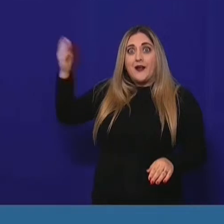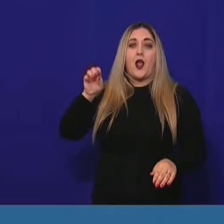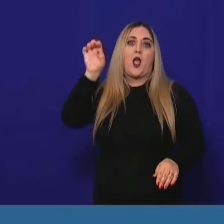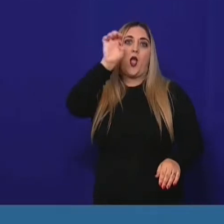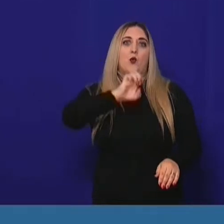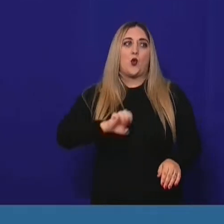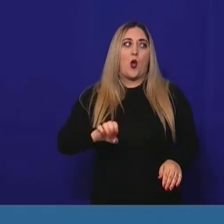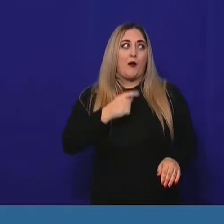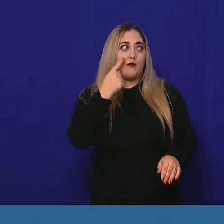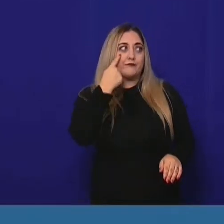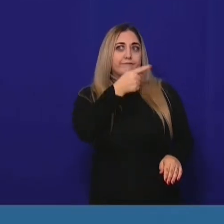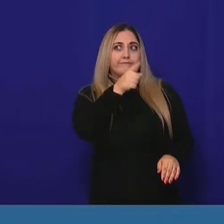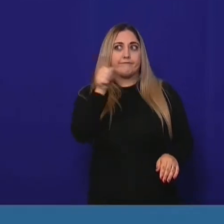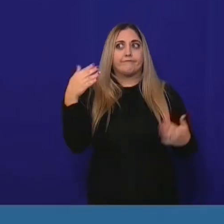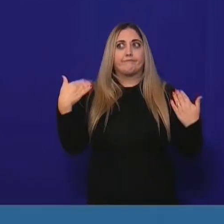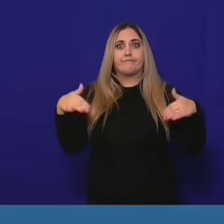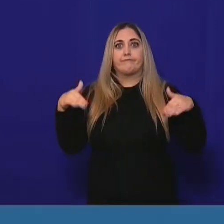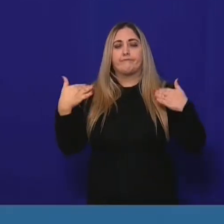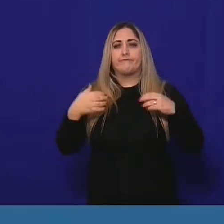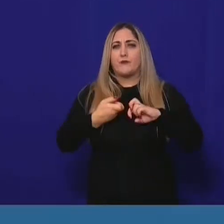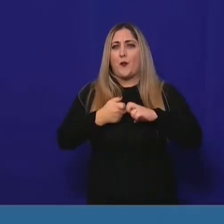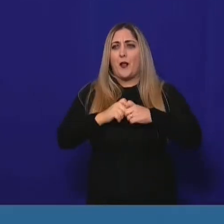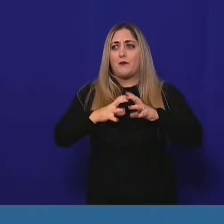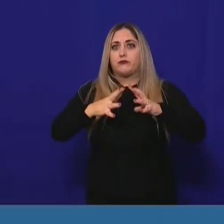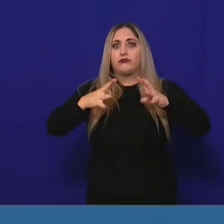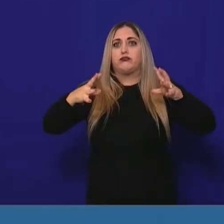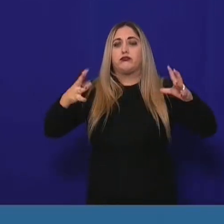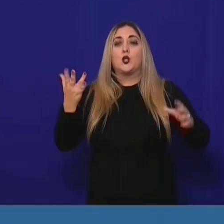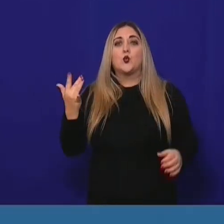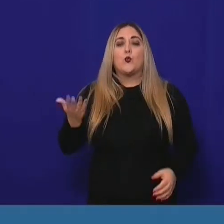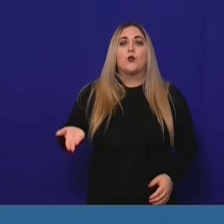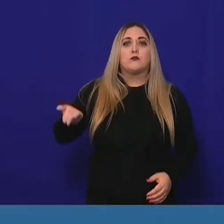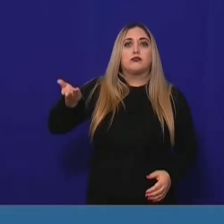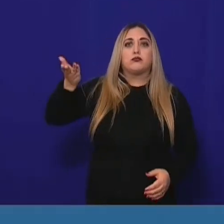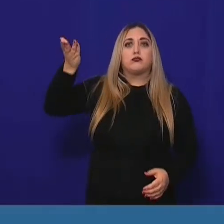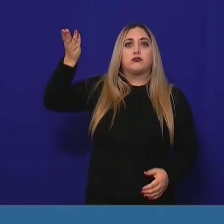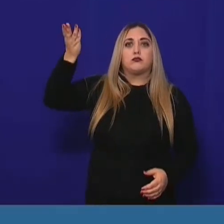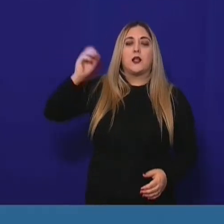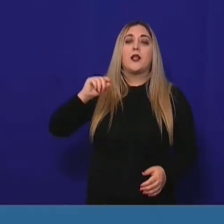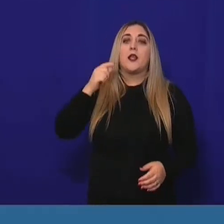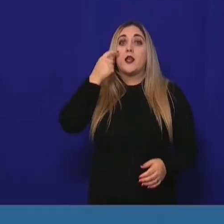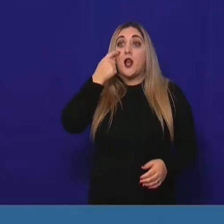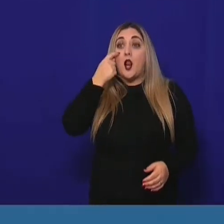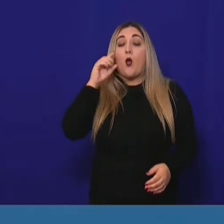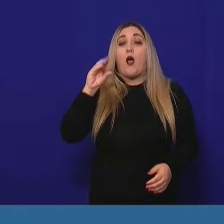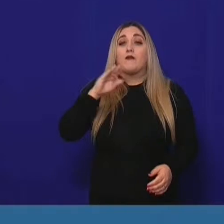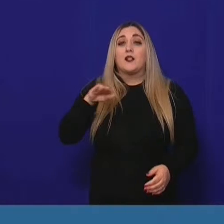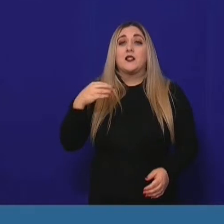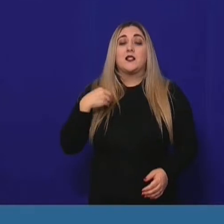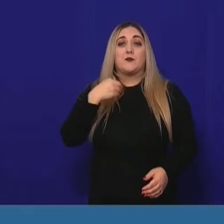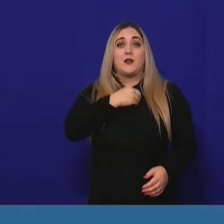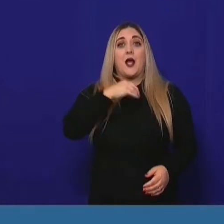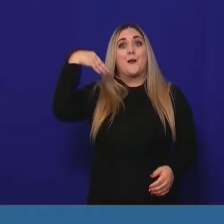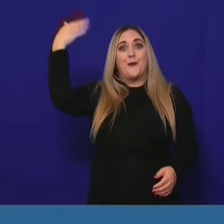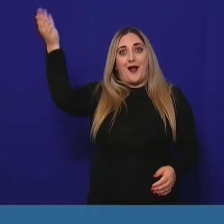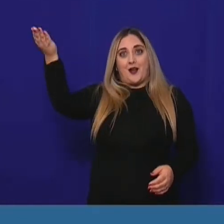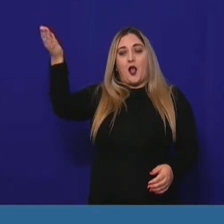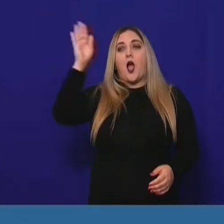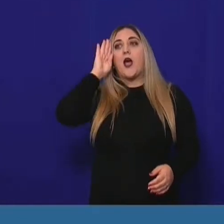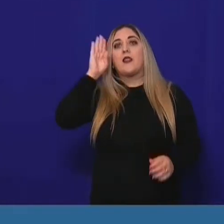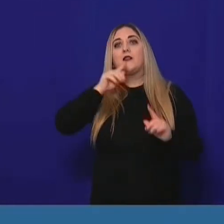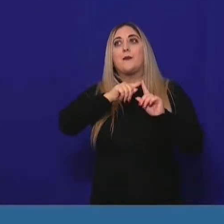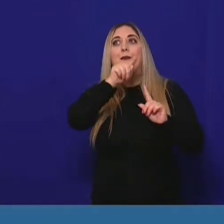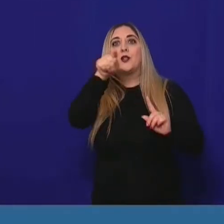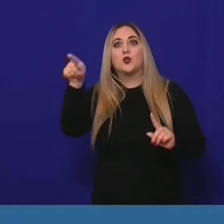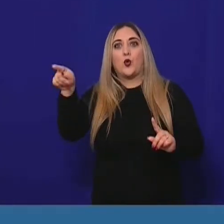Ewropej oħrajn fejn qed ikun hemm numru ta' każijiet li qegħdin jiżdiedu, qed ikun hemm iżjed każijiet li qed jidħlu l-isptar u konsegwenzi wkoll li